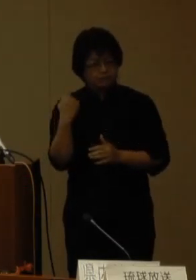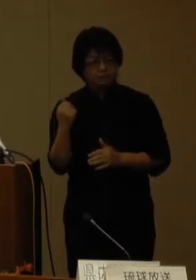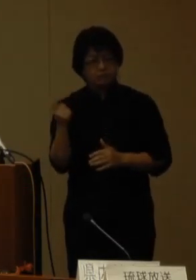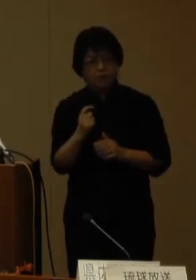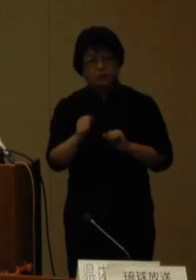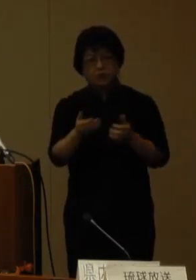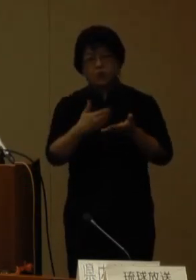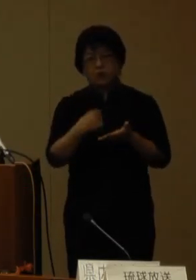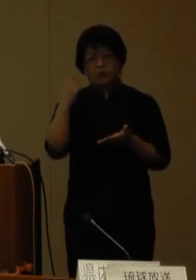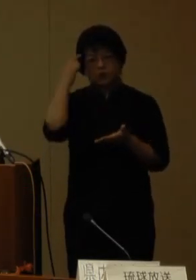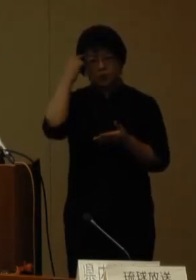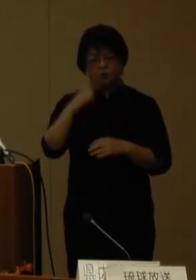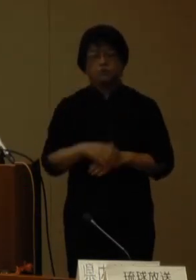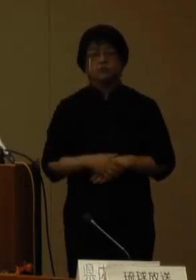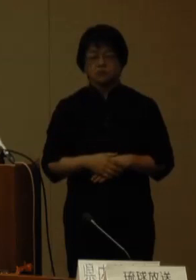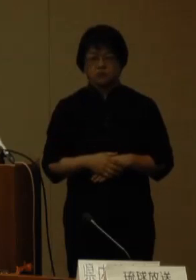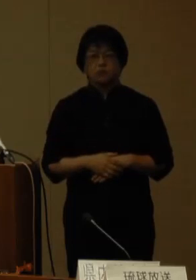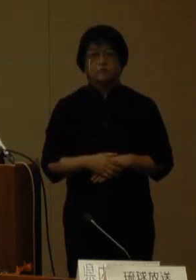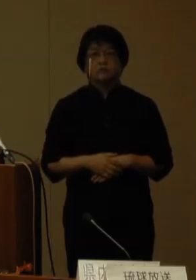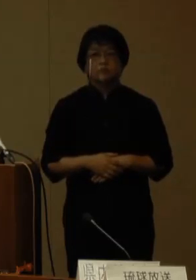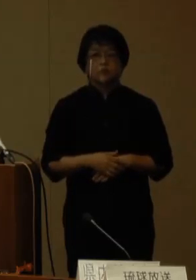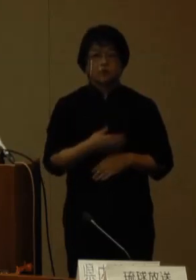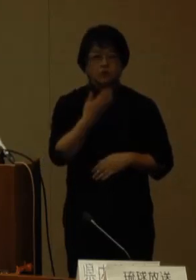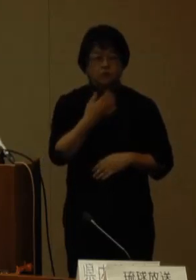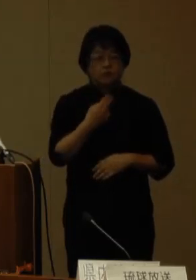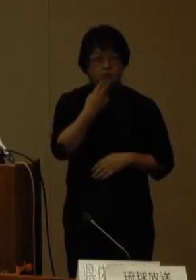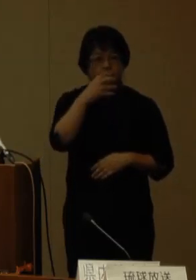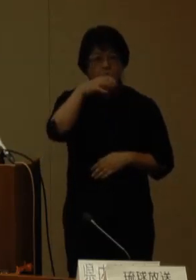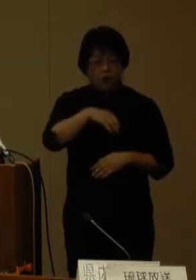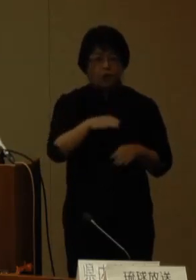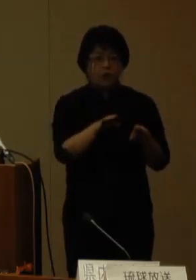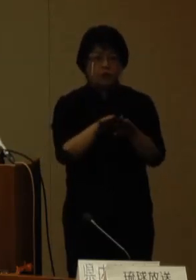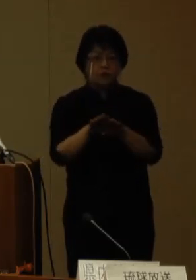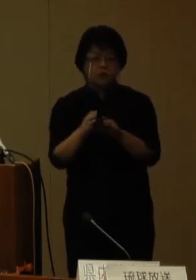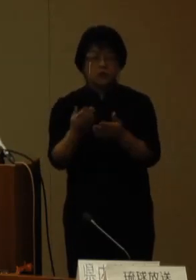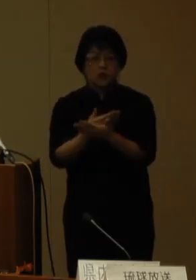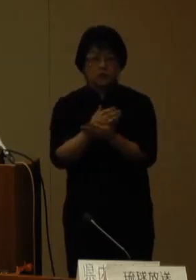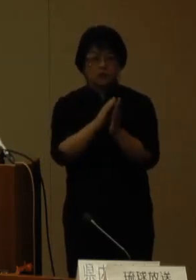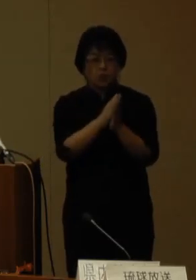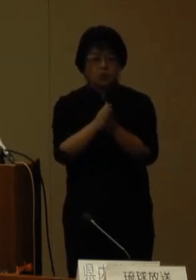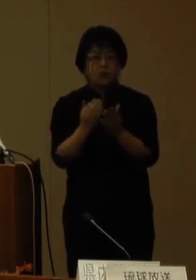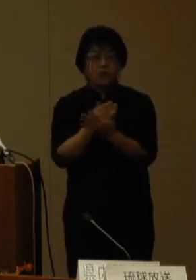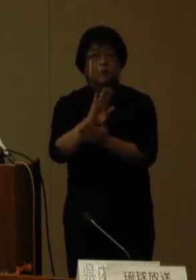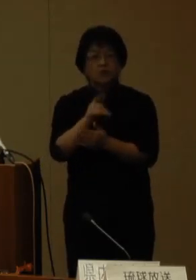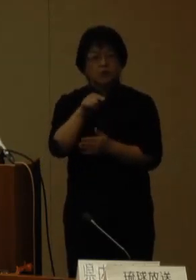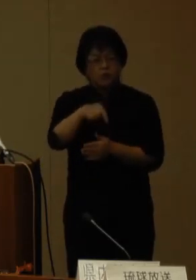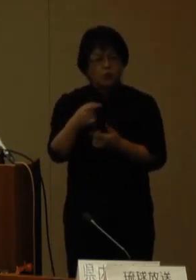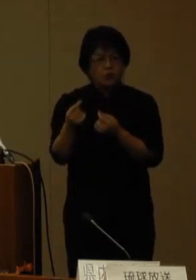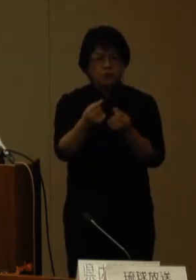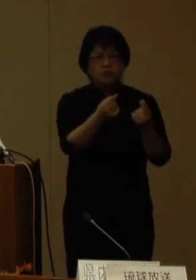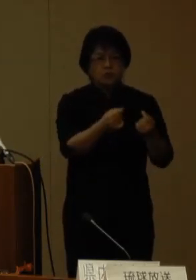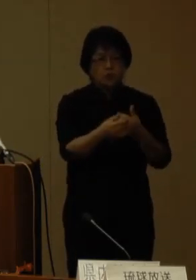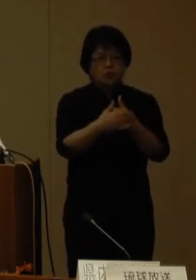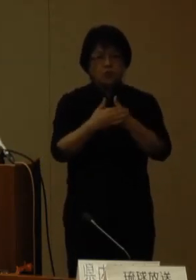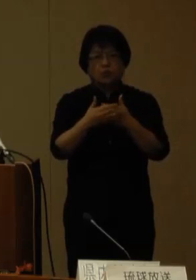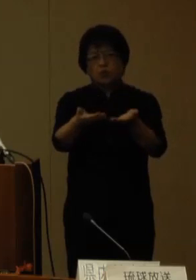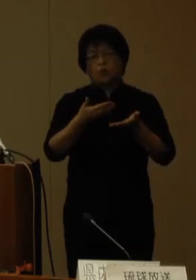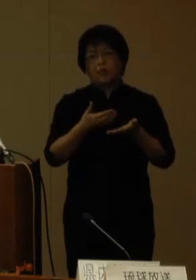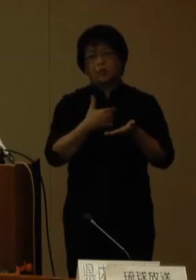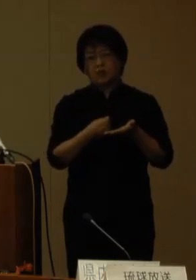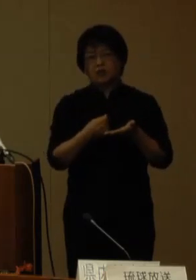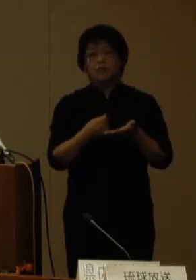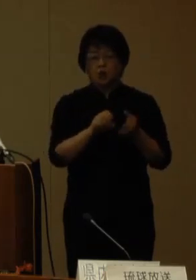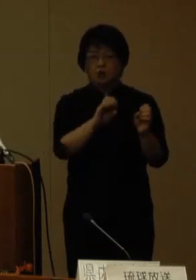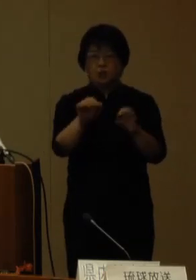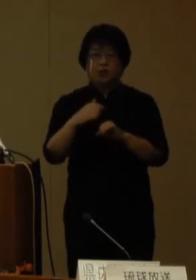食店については休業要請をさせていただきますので、該当する皆さんについてはそれをしっかりと協力していただくよう呼び